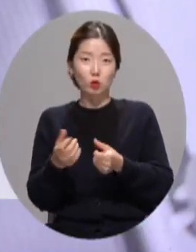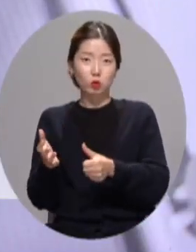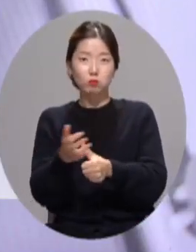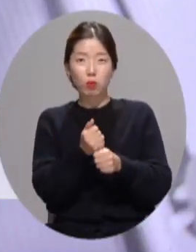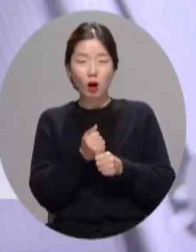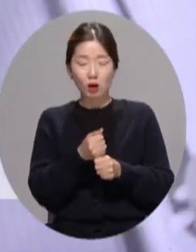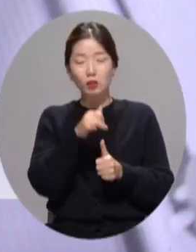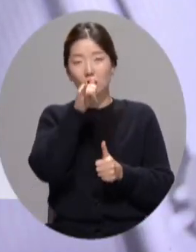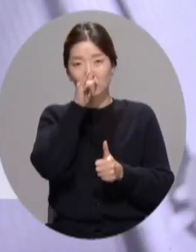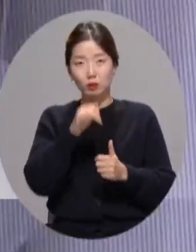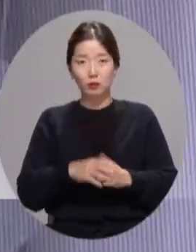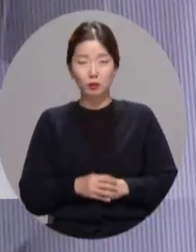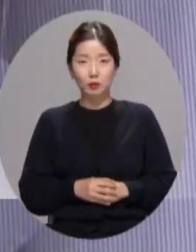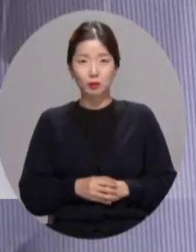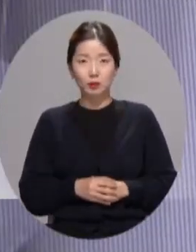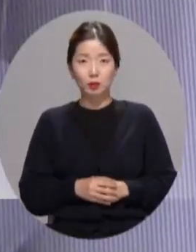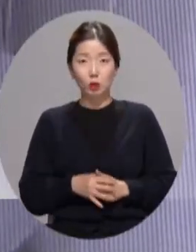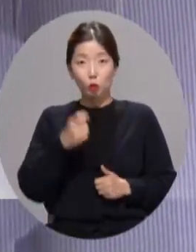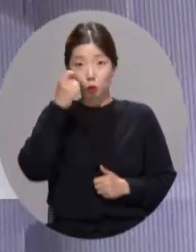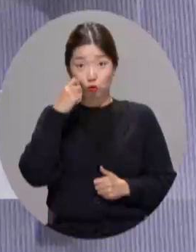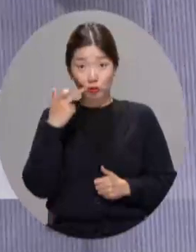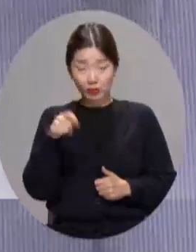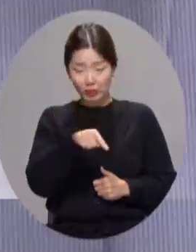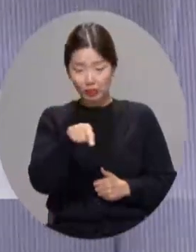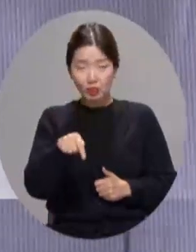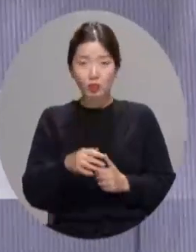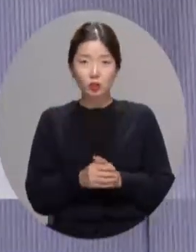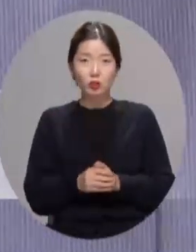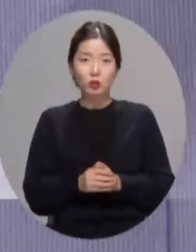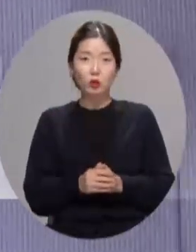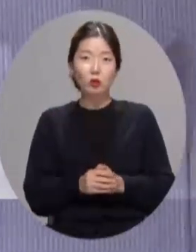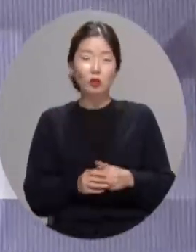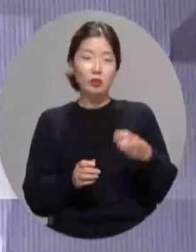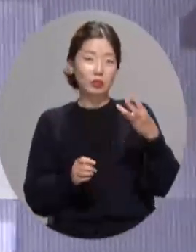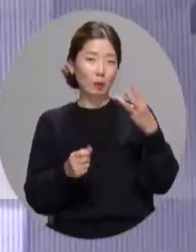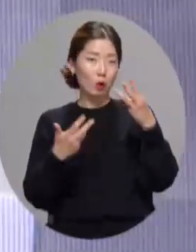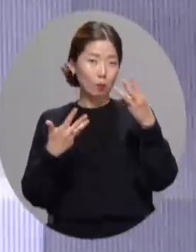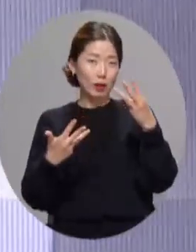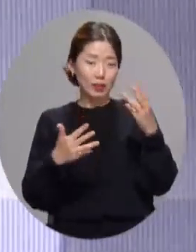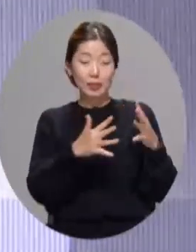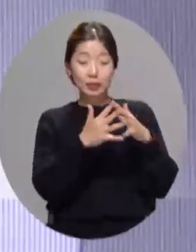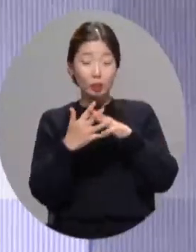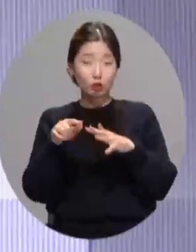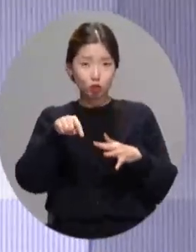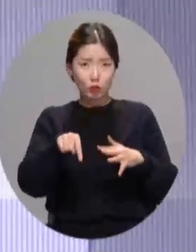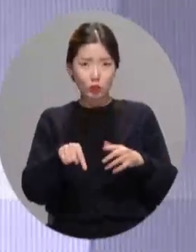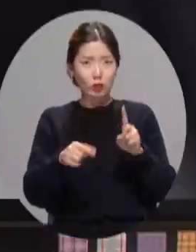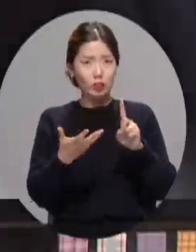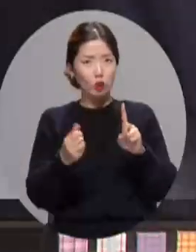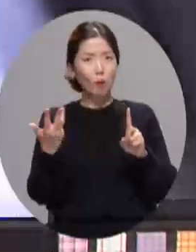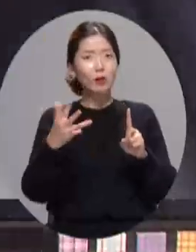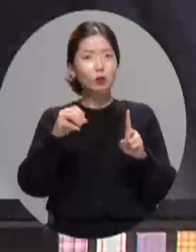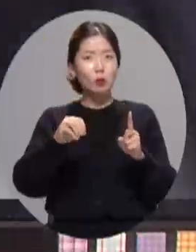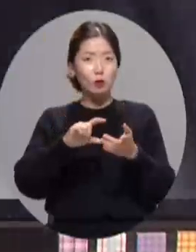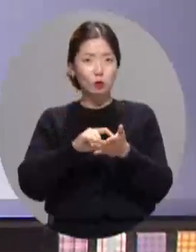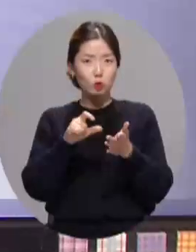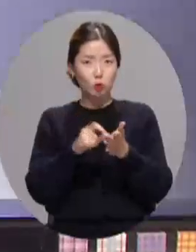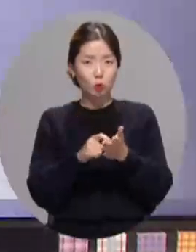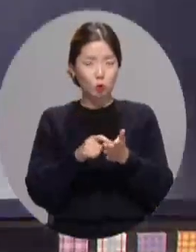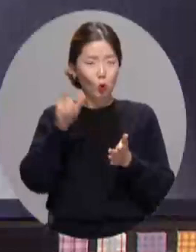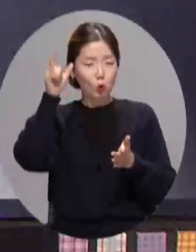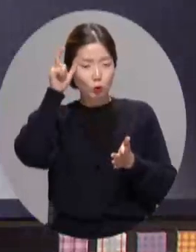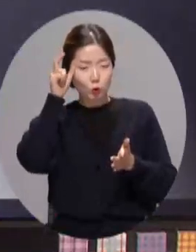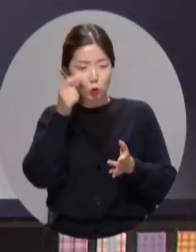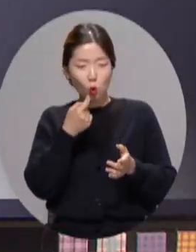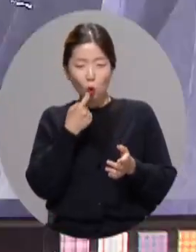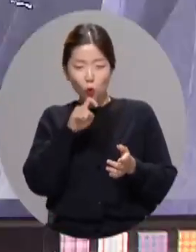것으로 확인됐습니다 울산 울주 경찰서는 지난 달 8일 전북 장수에서 1억 8천만 원 상당의 한우 C